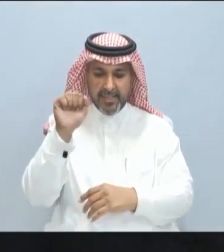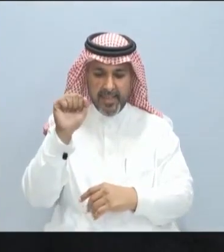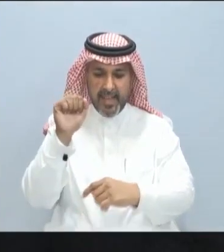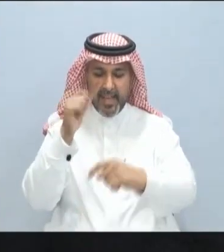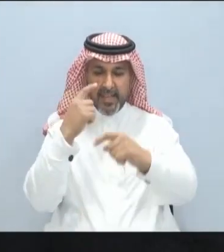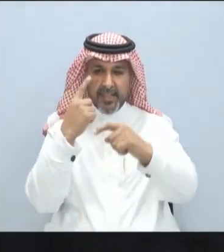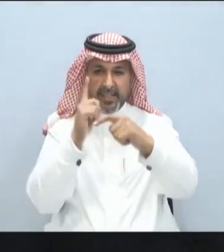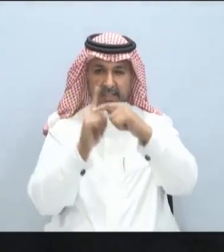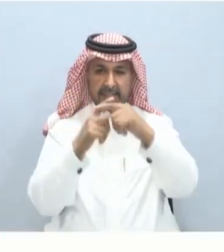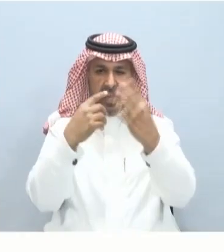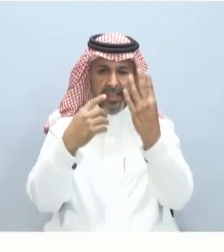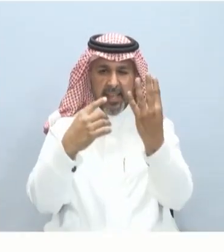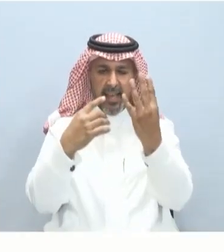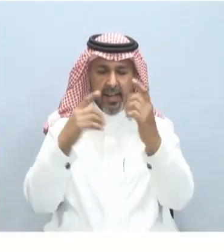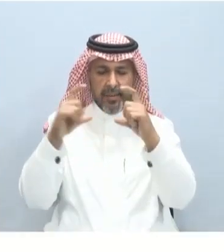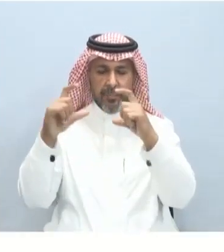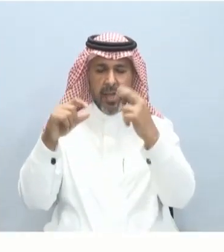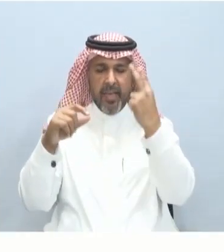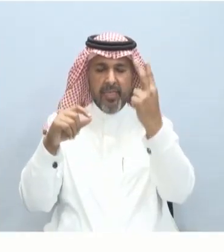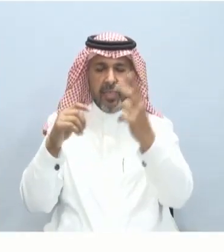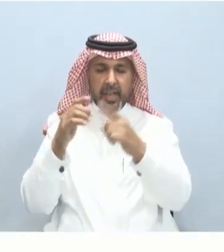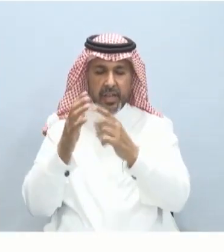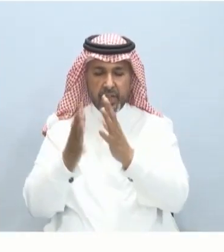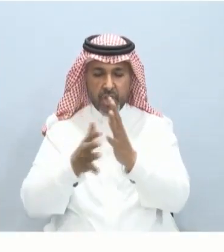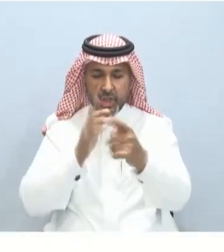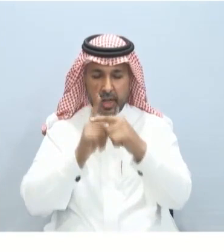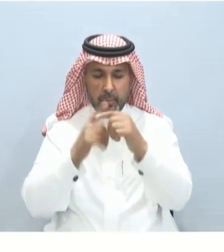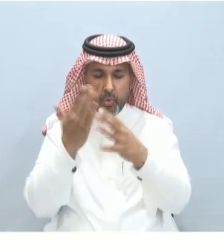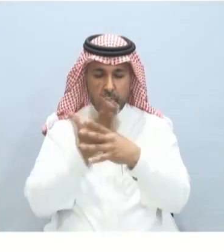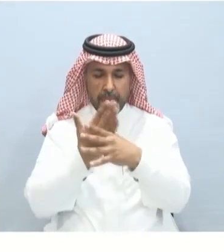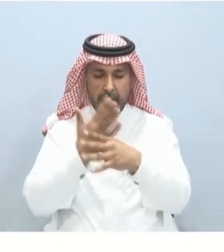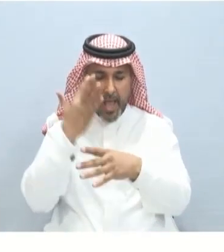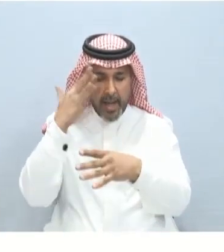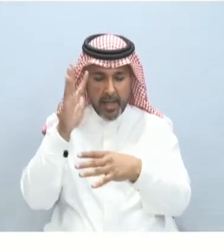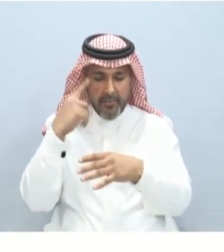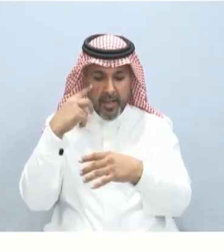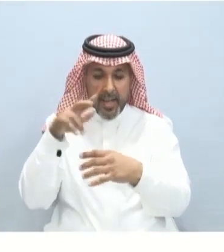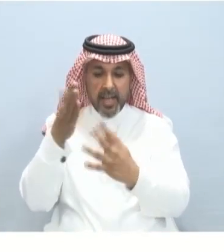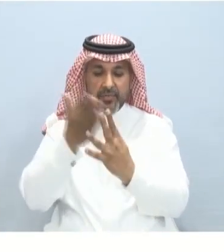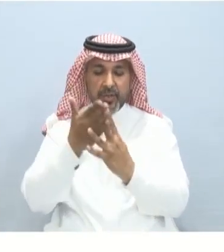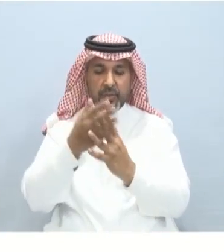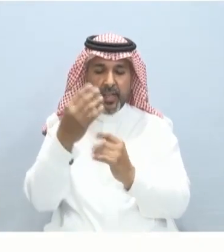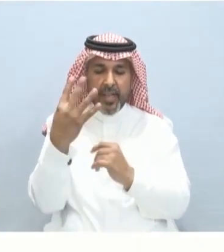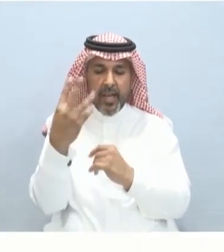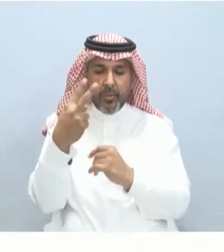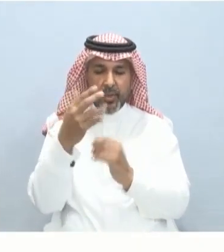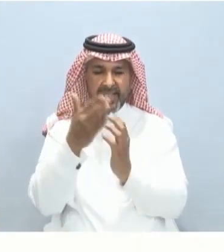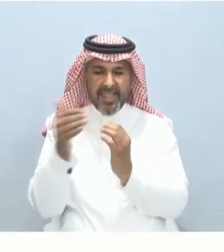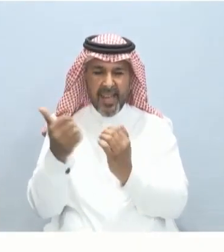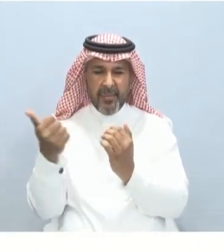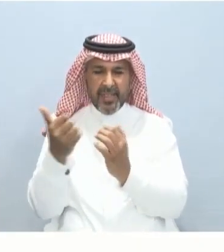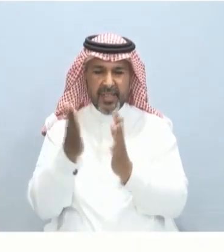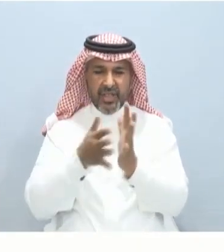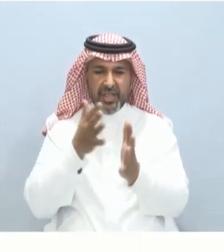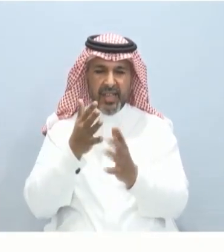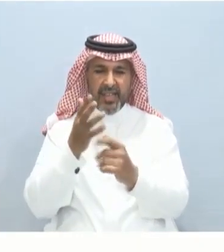اشارات الحد الاوسط موجبه اذا نستطيع كتابته على شكل مربع مجموع حدين اذا